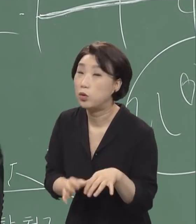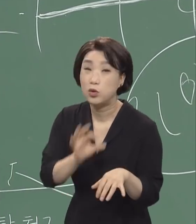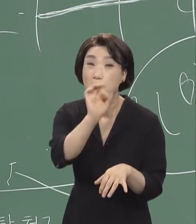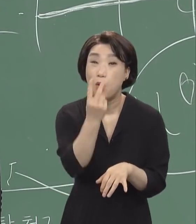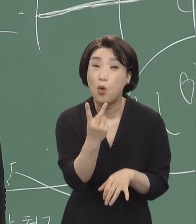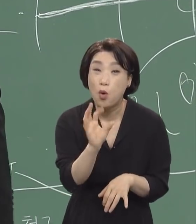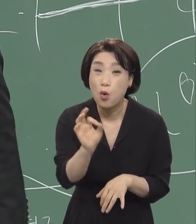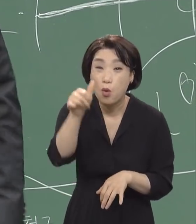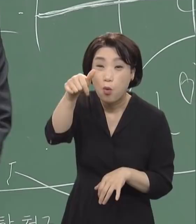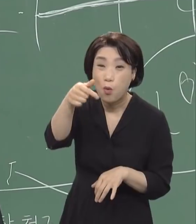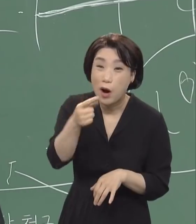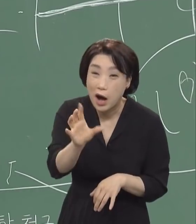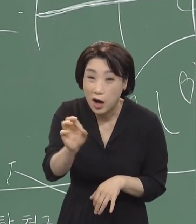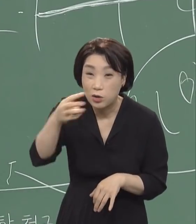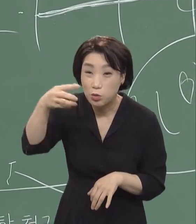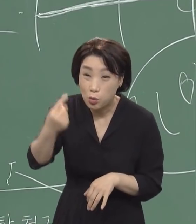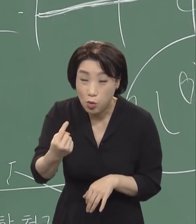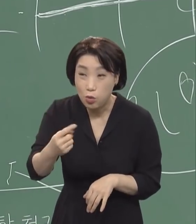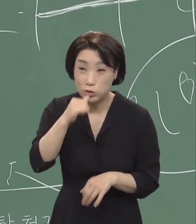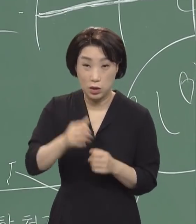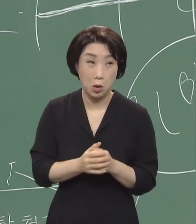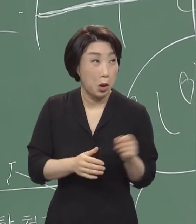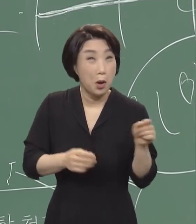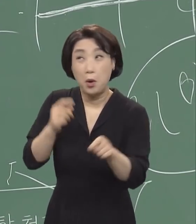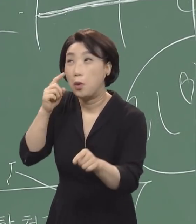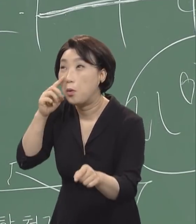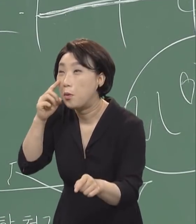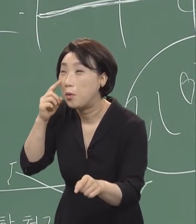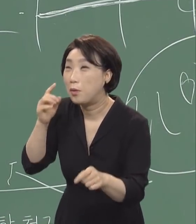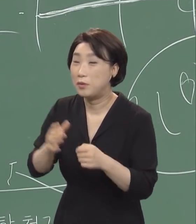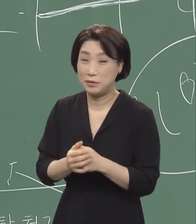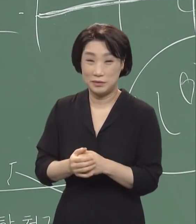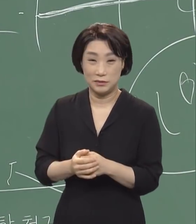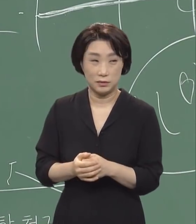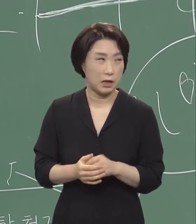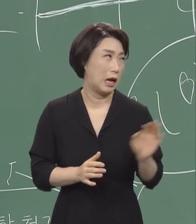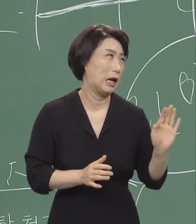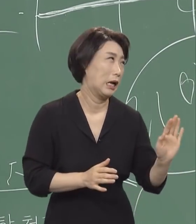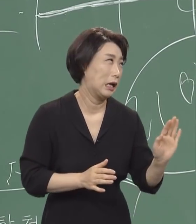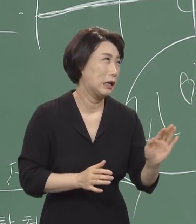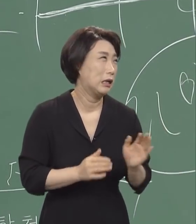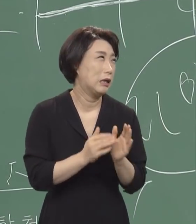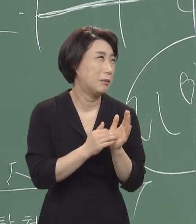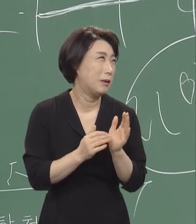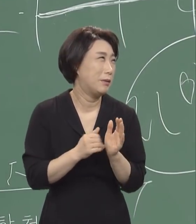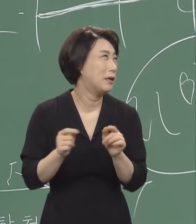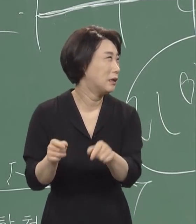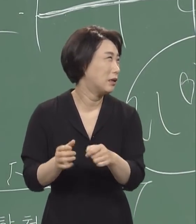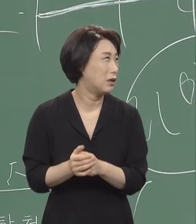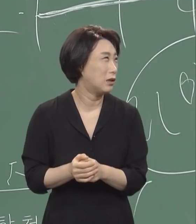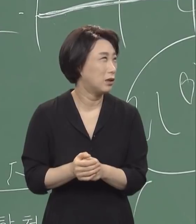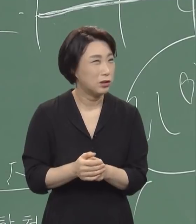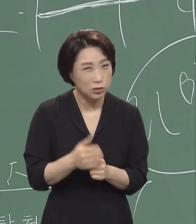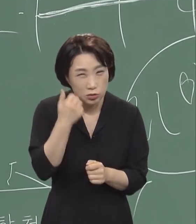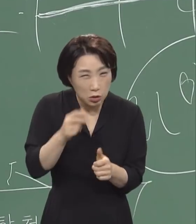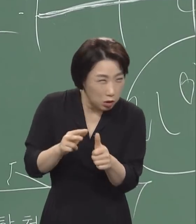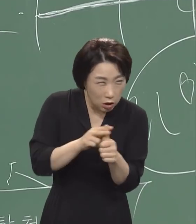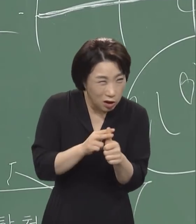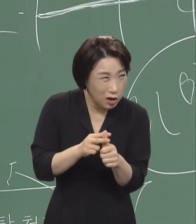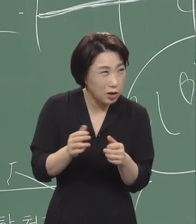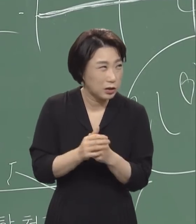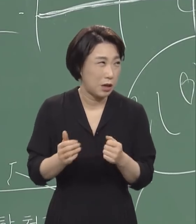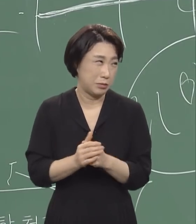용광로입니다 거기 좀 가시죠 그랬더니 거기는 산업 비밀이기 때문에 산업 스파이들이 올까봐 못 가게 내가